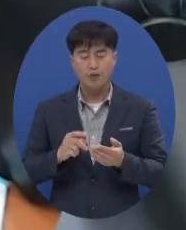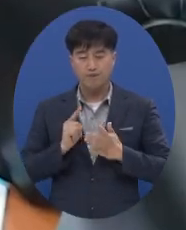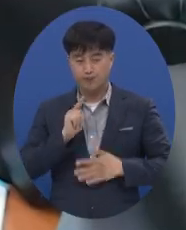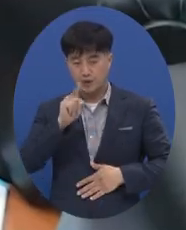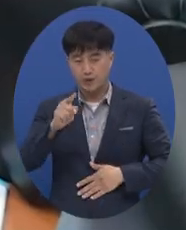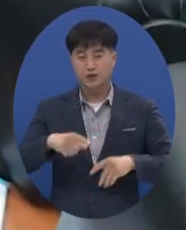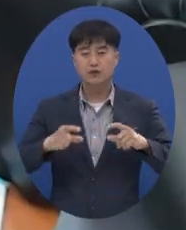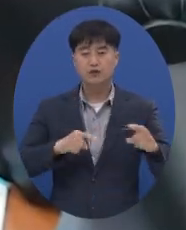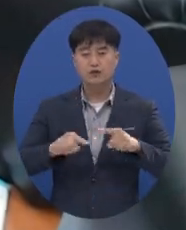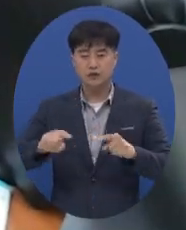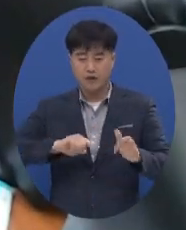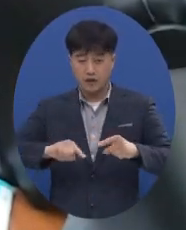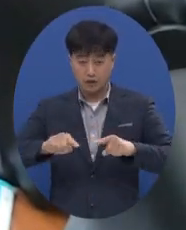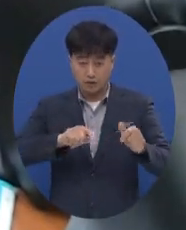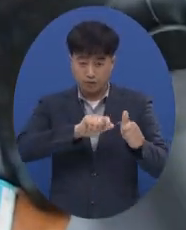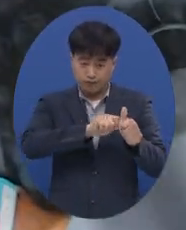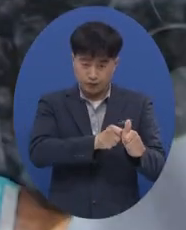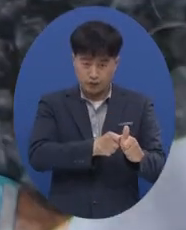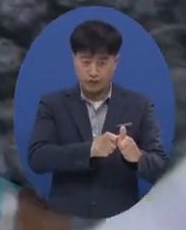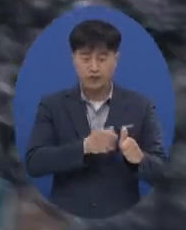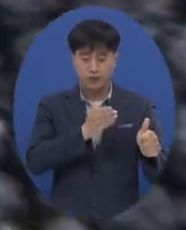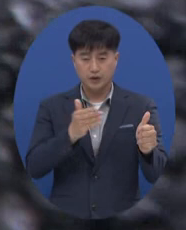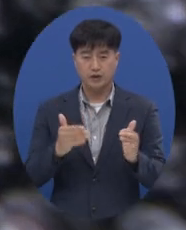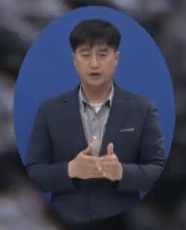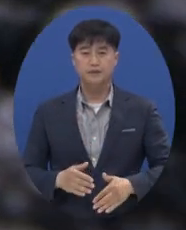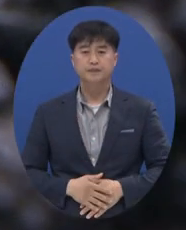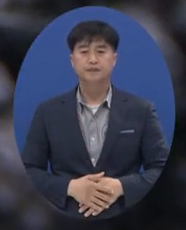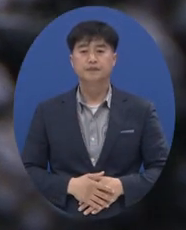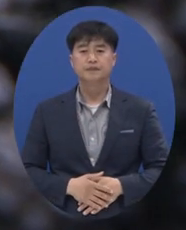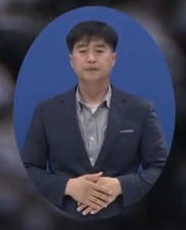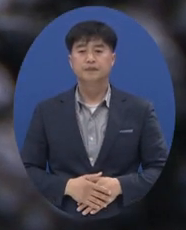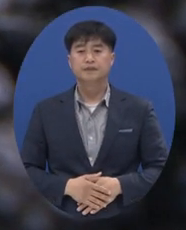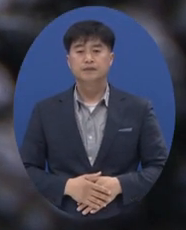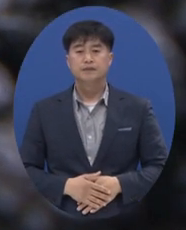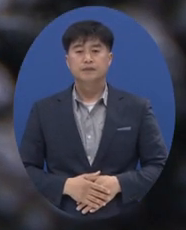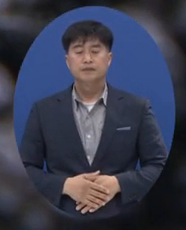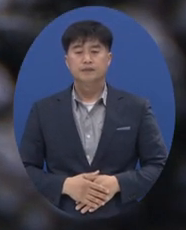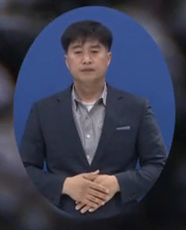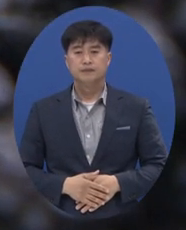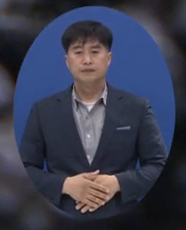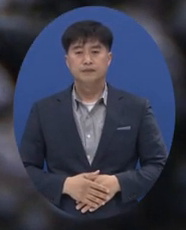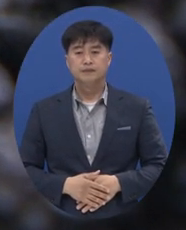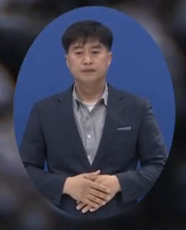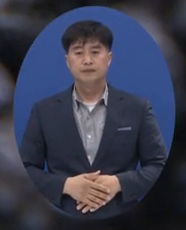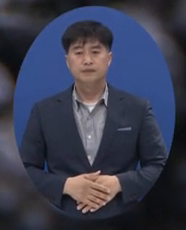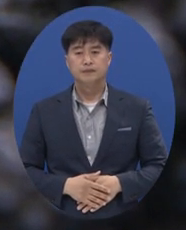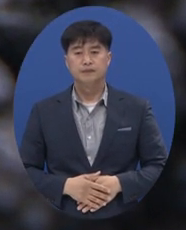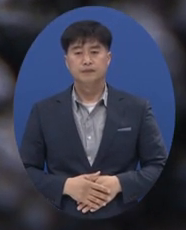관할 지자체에 행정처분을 의뢰했습니다. 경기CCTV 최창순입니다.